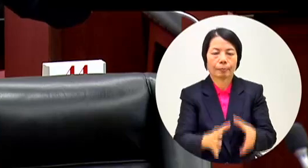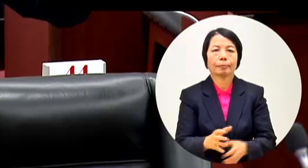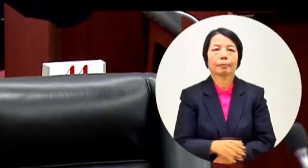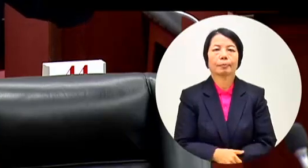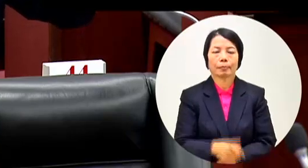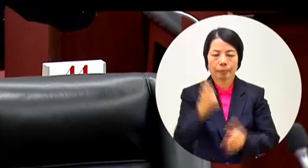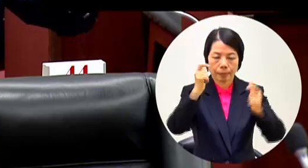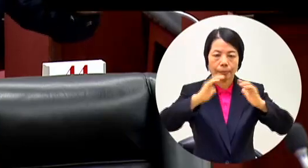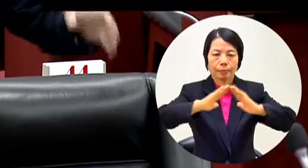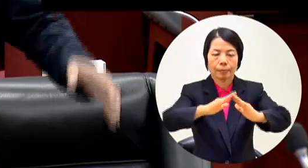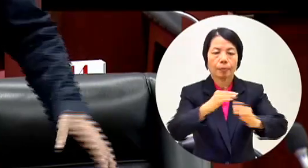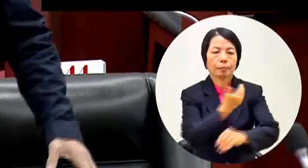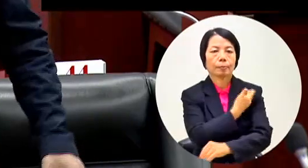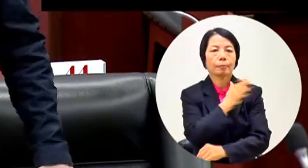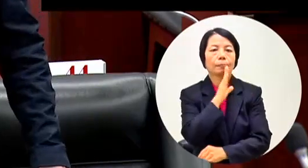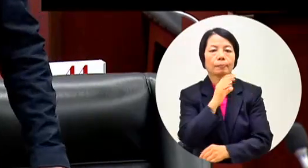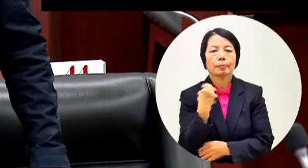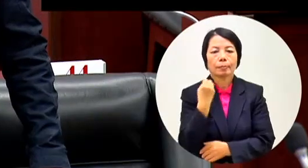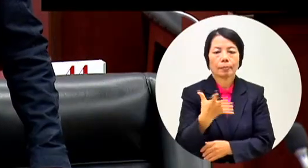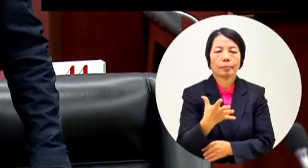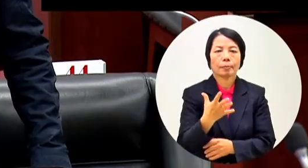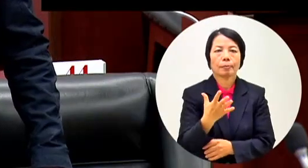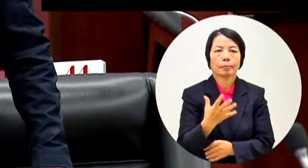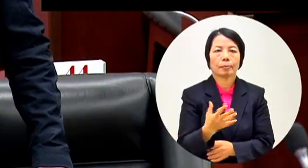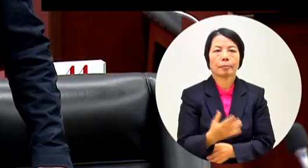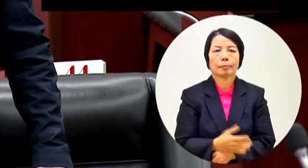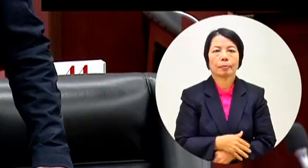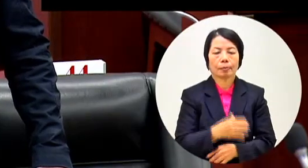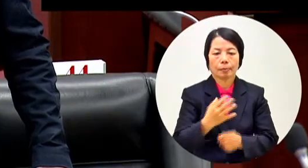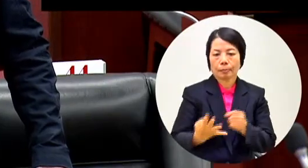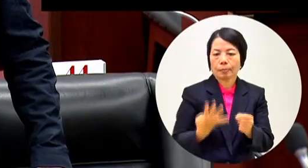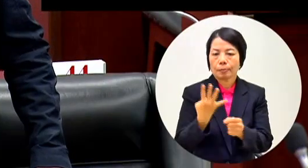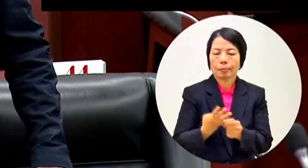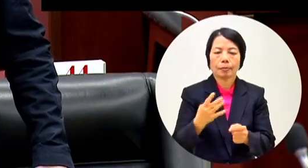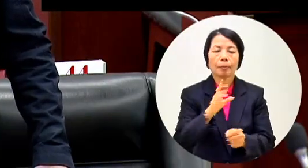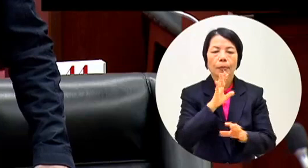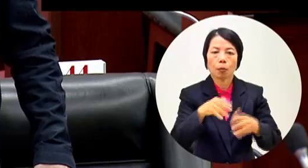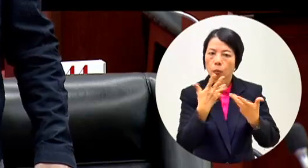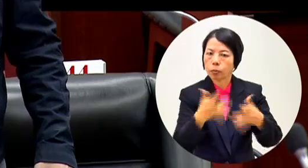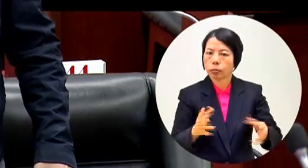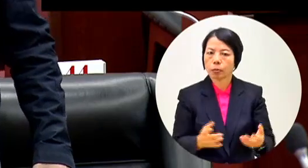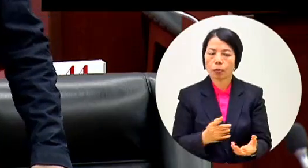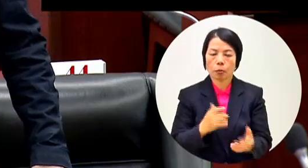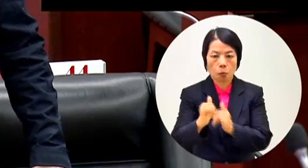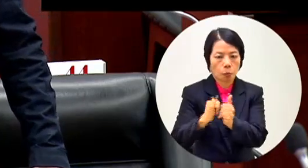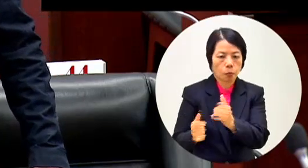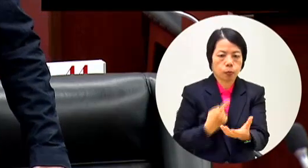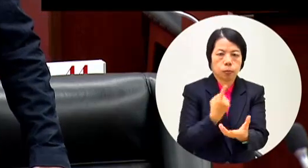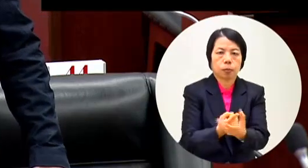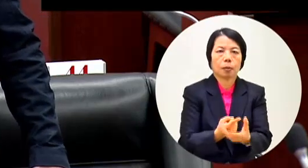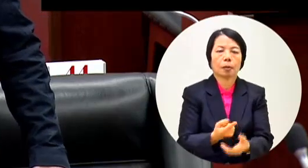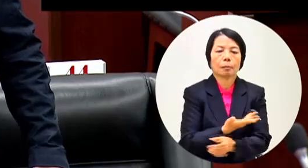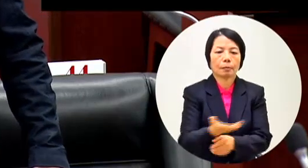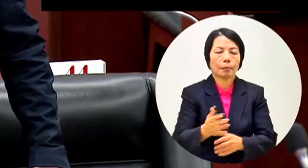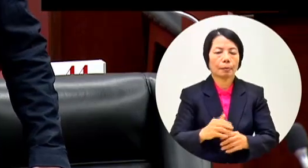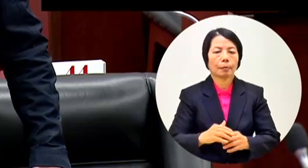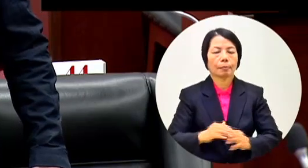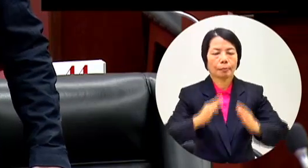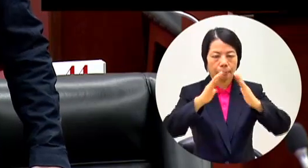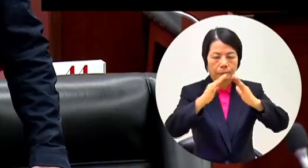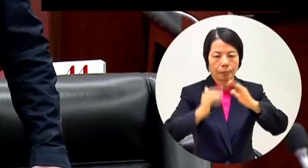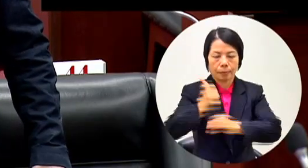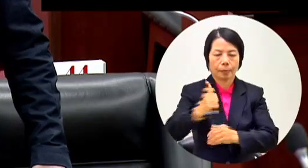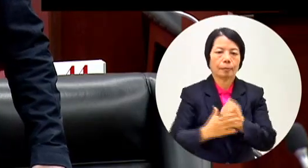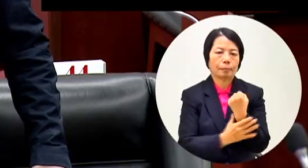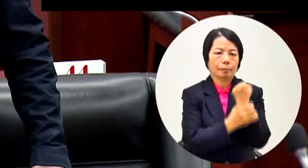这4年，有更多的公民参与吼，这是也请市长能够多予支持，安尼吼。很多实验创新的办法